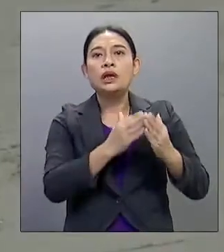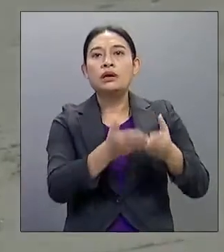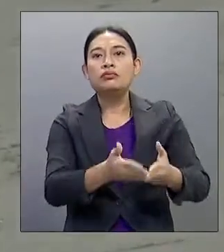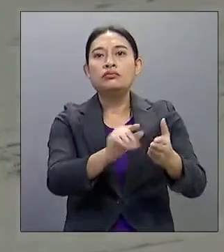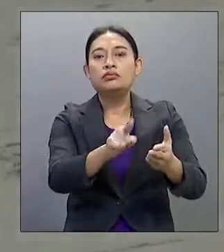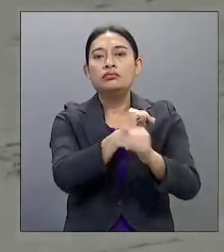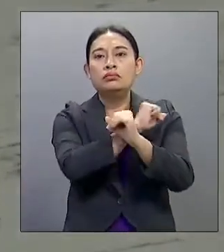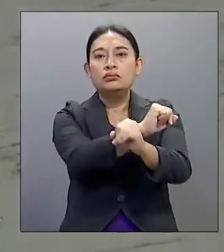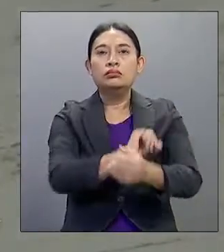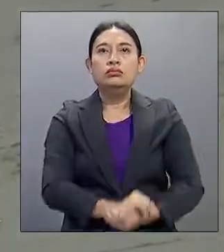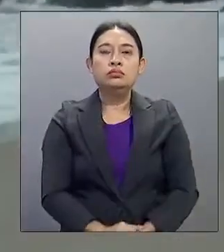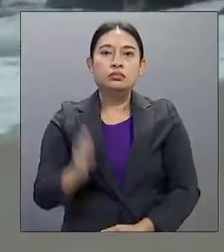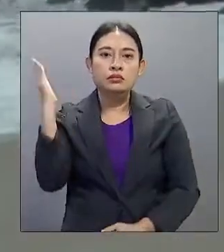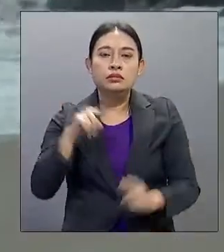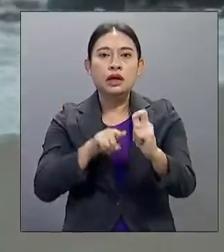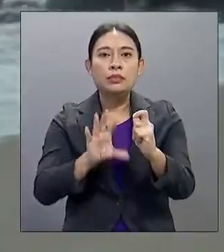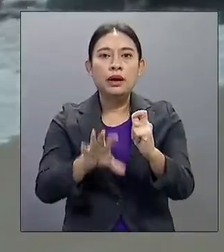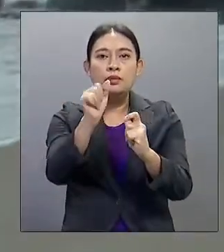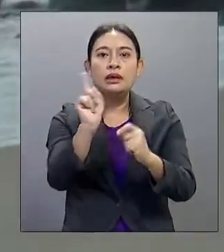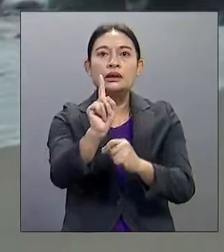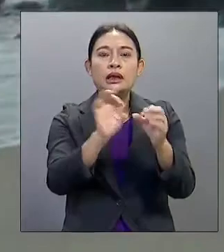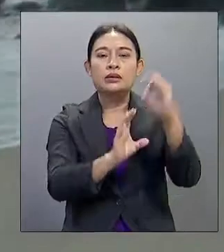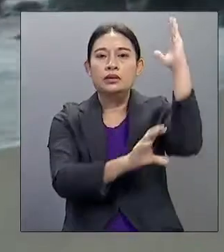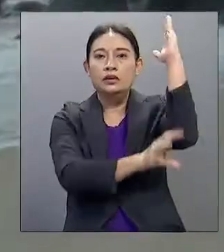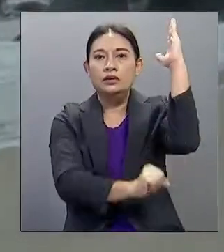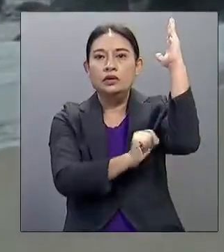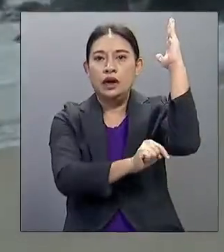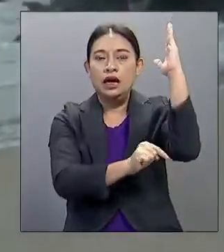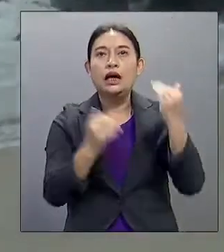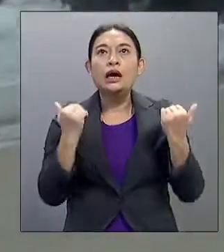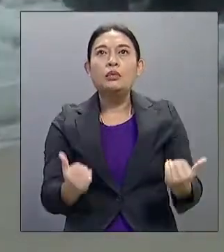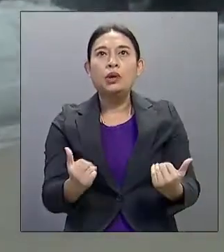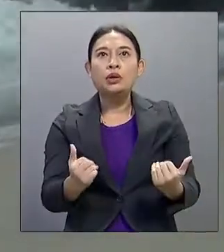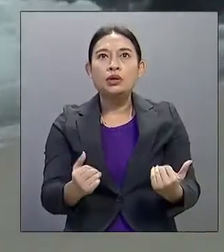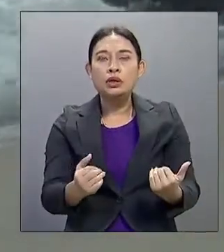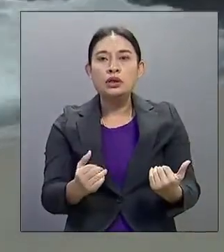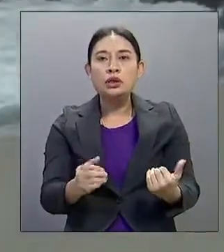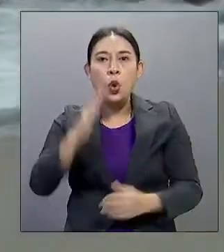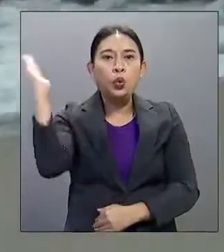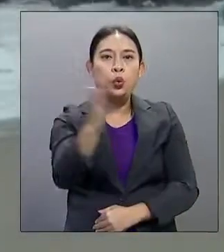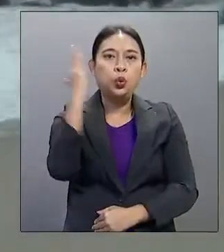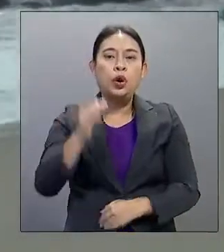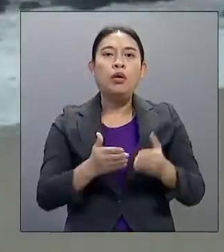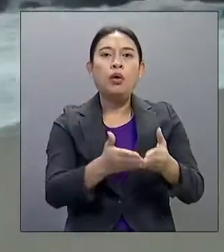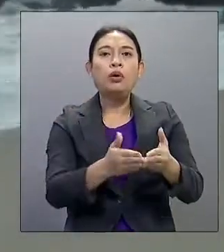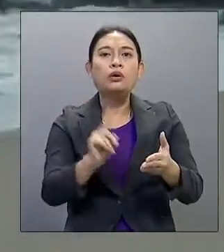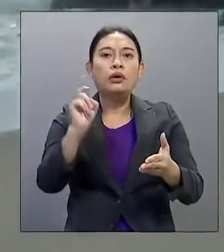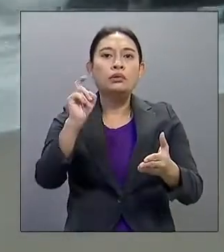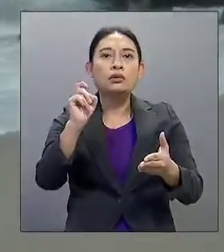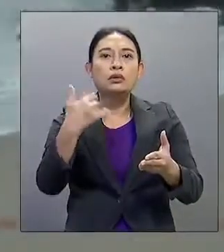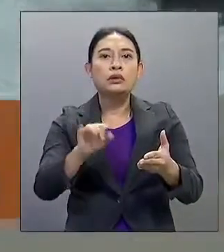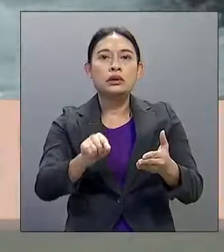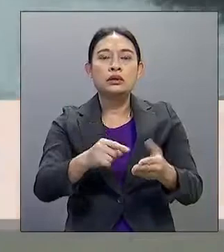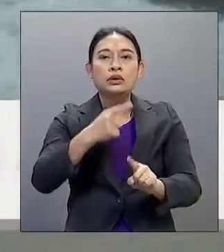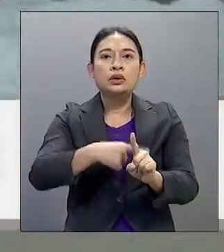ชาวประมงพื้นบ้านในเขตอำเภอเมืองจังหวัดสงขลาปรับตัวในช่วงฤดูมรสุมที่ไม่สามารถออกเรือเพื่อทำประมงได้ในช่วงเดือนพฤศจิ